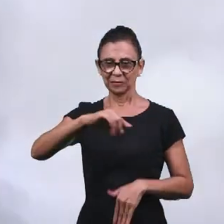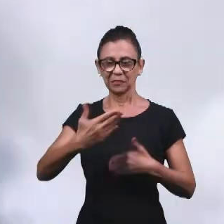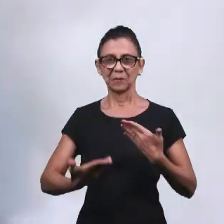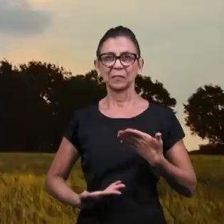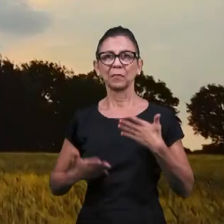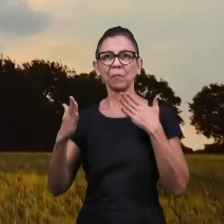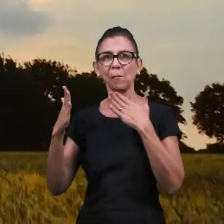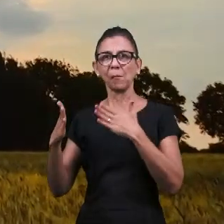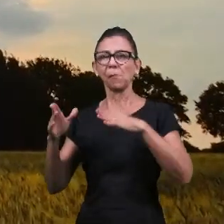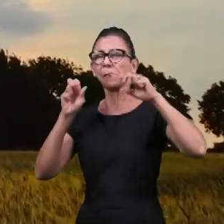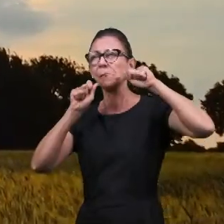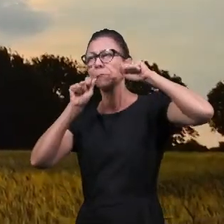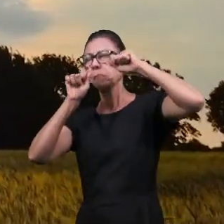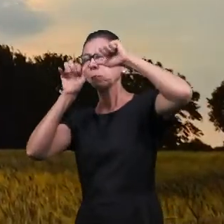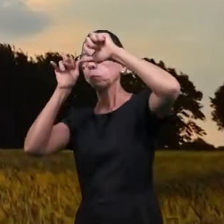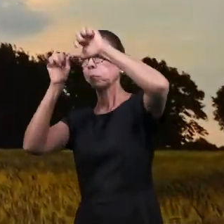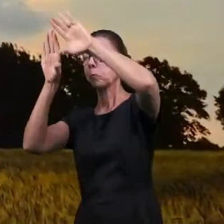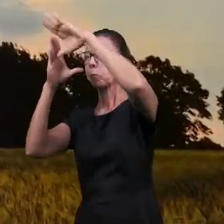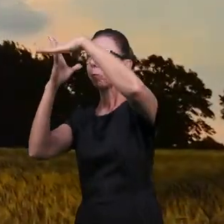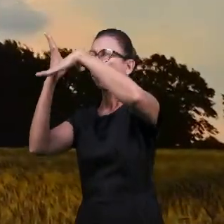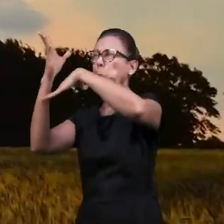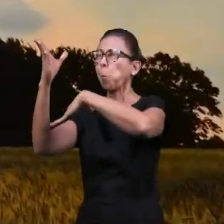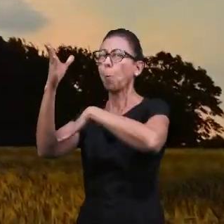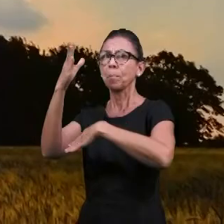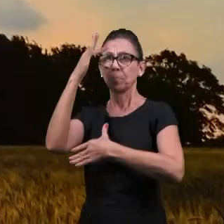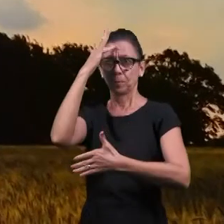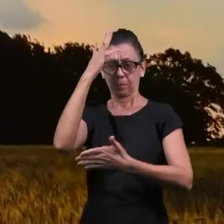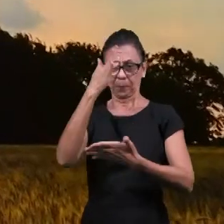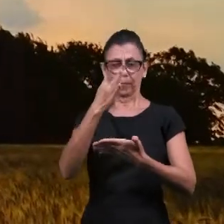И я буду наслаждаться искуплением